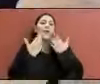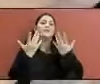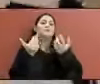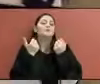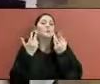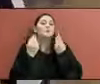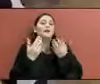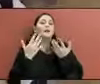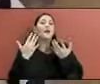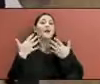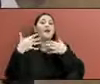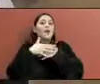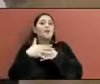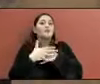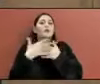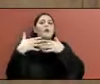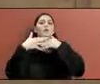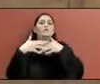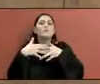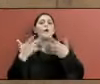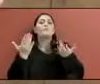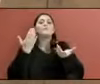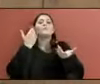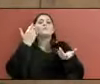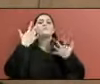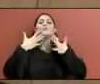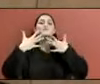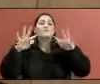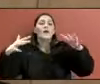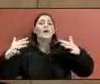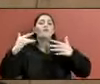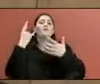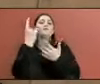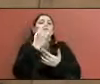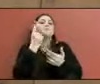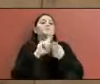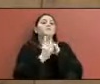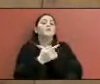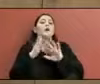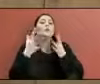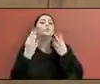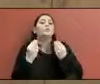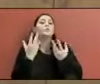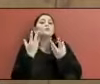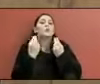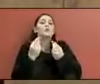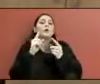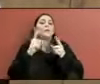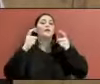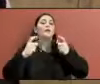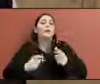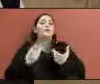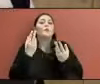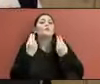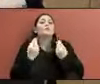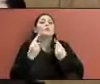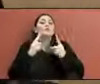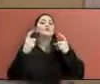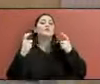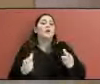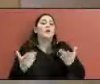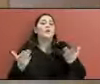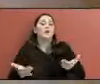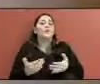Özellikle geceleri, akşamüstü o sahilde dolaşmak inanılmaz keyifli. Çok güzel bir kent, çok güzel bir şehir. O